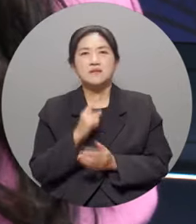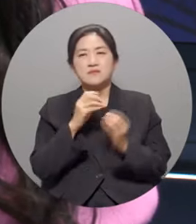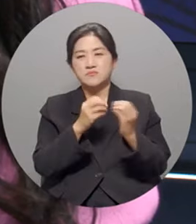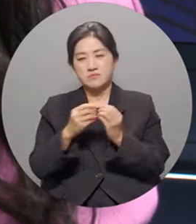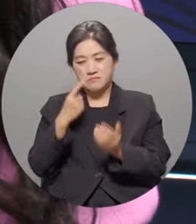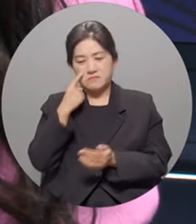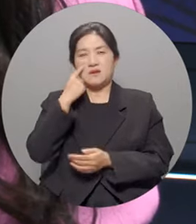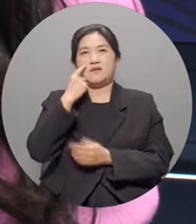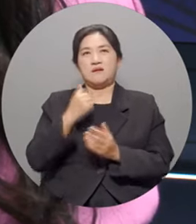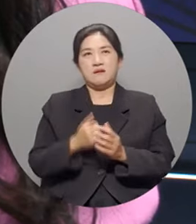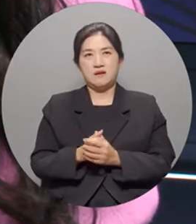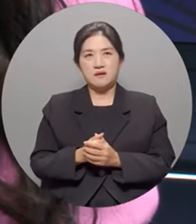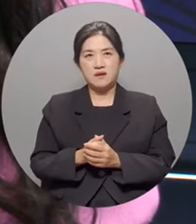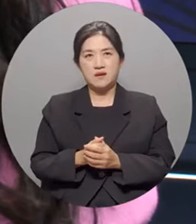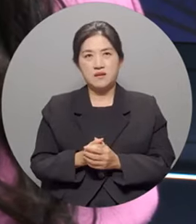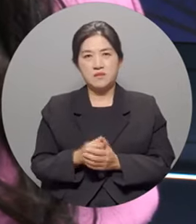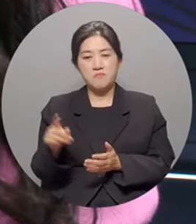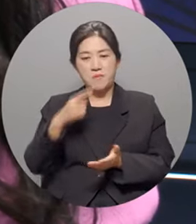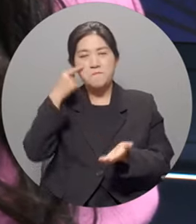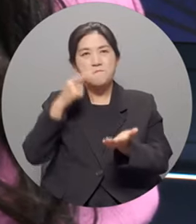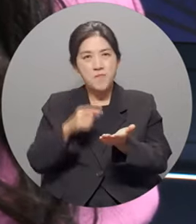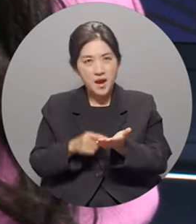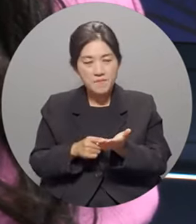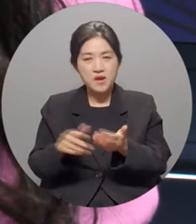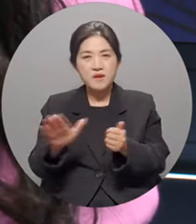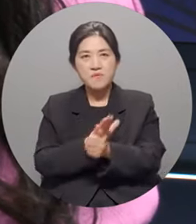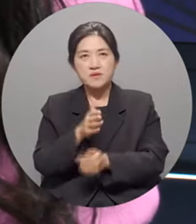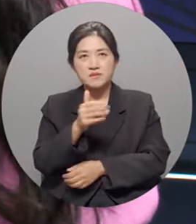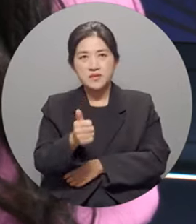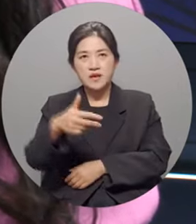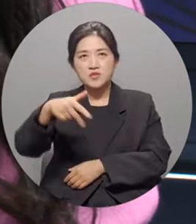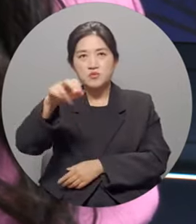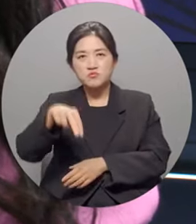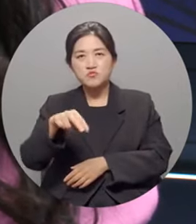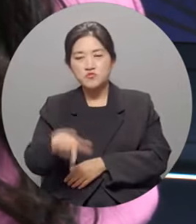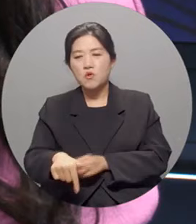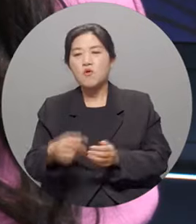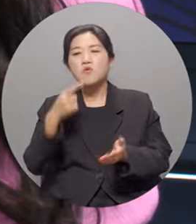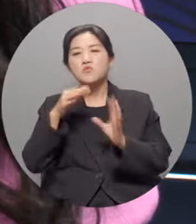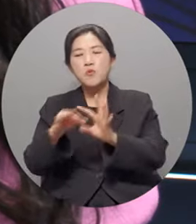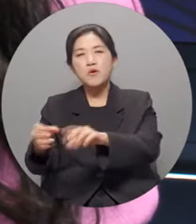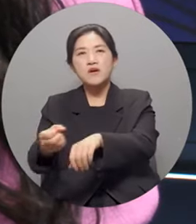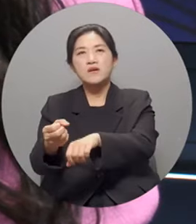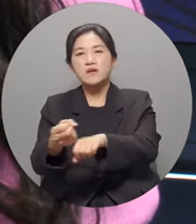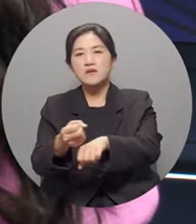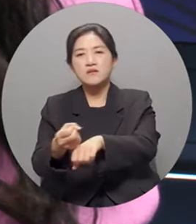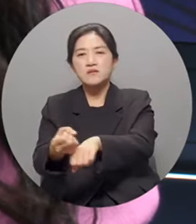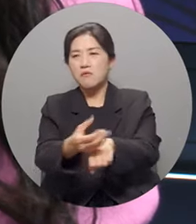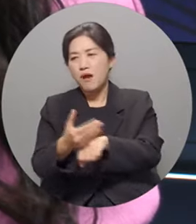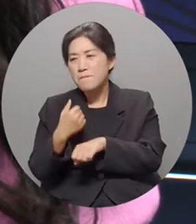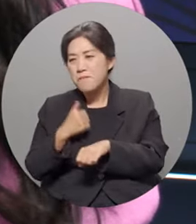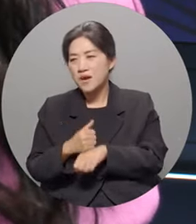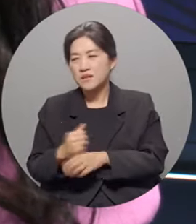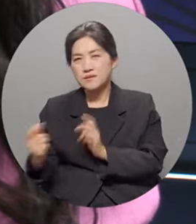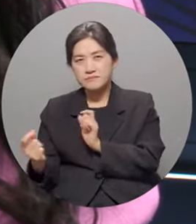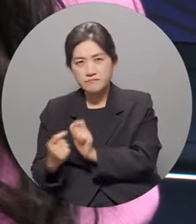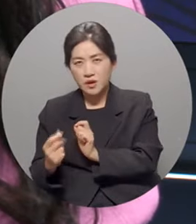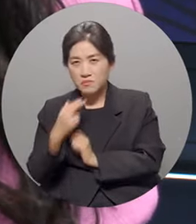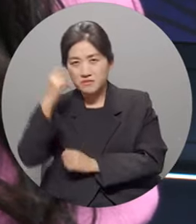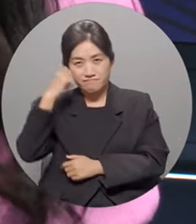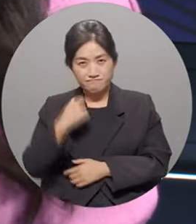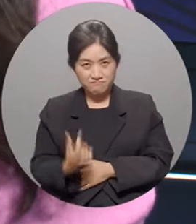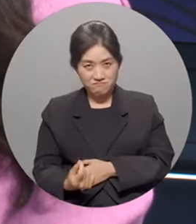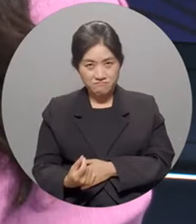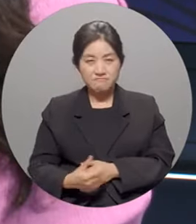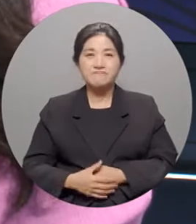띄더라고요 어 어떤 걸 발견하면 비서실장이나 정무수석 통해서 연락해라 두 사람의 거리가 아무래도 있는 거 같습니다 후성 기자 잘